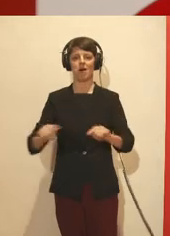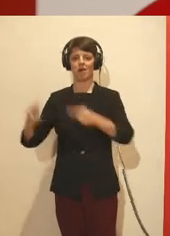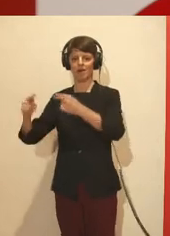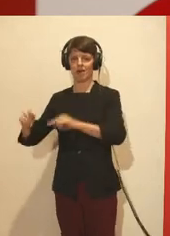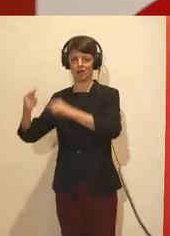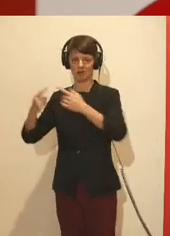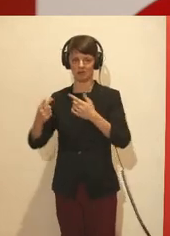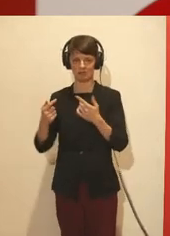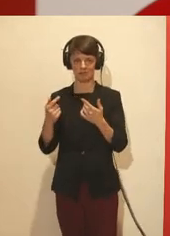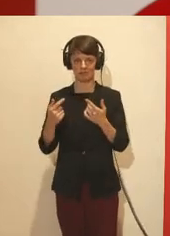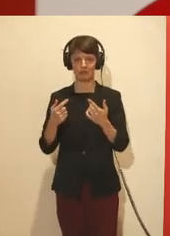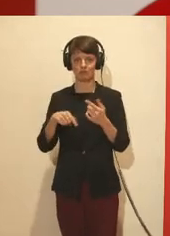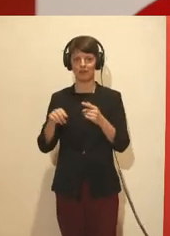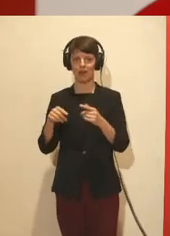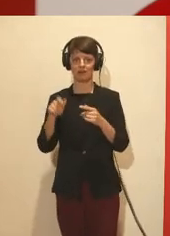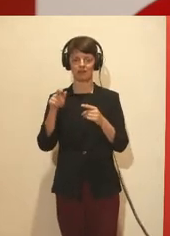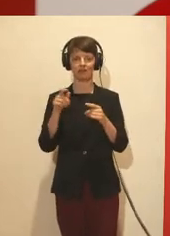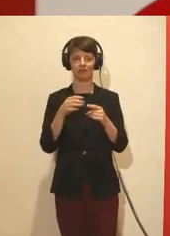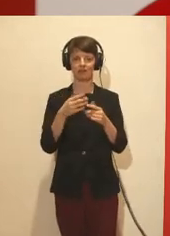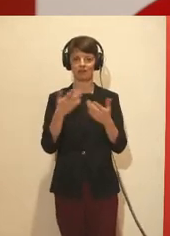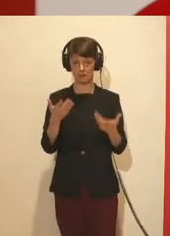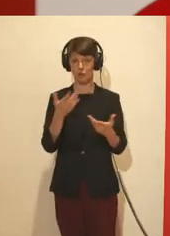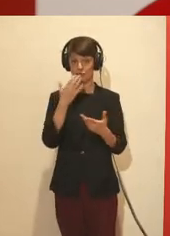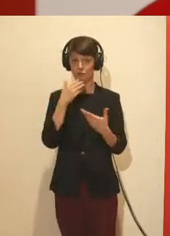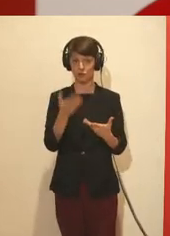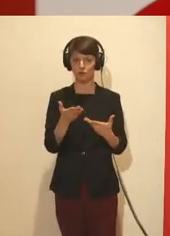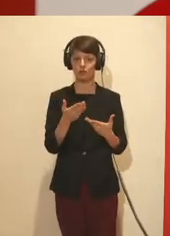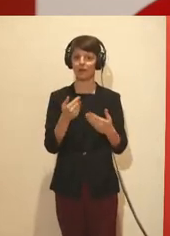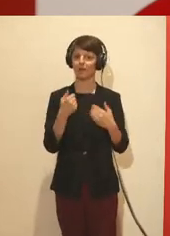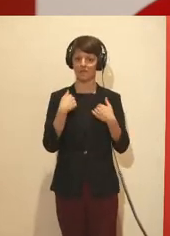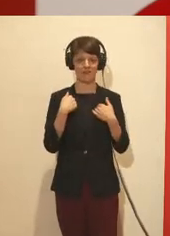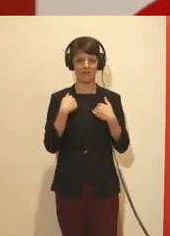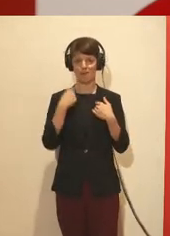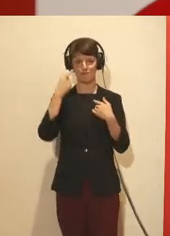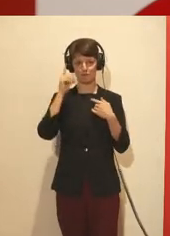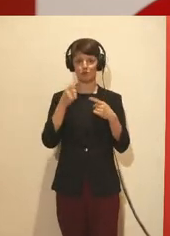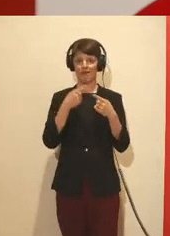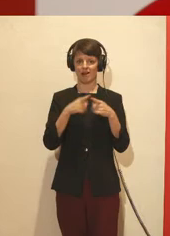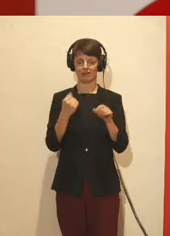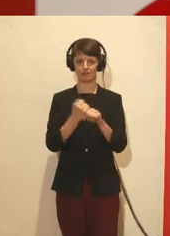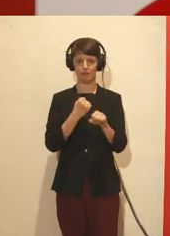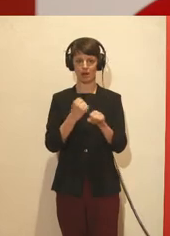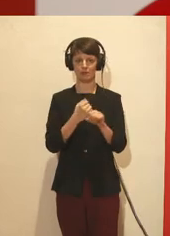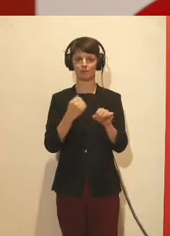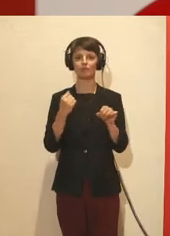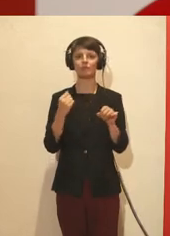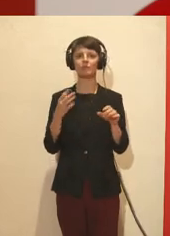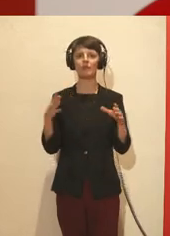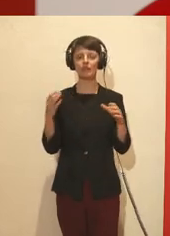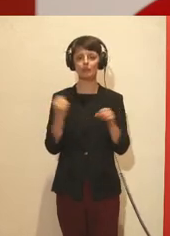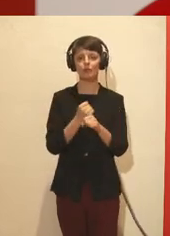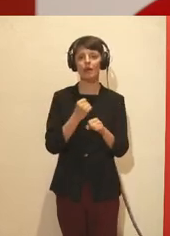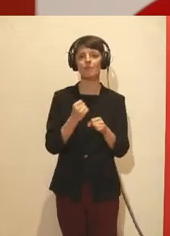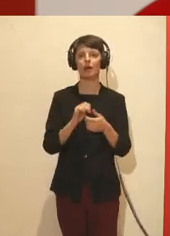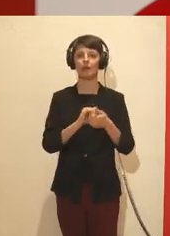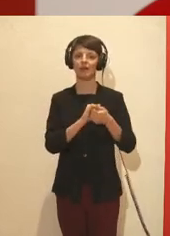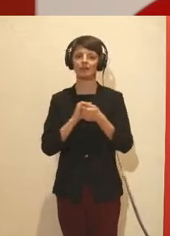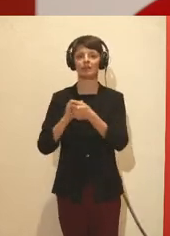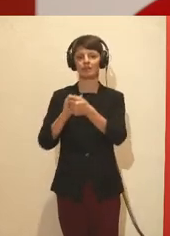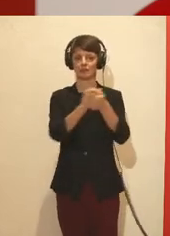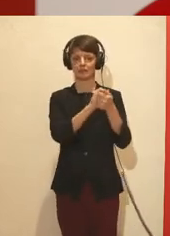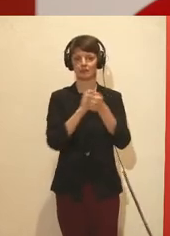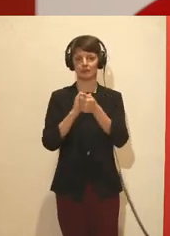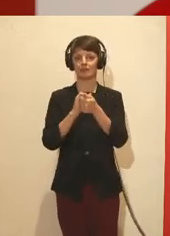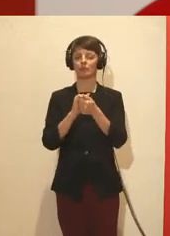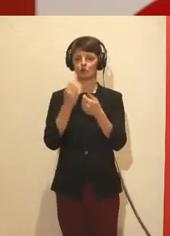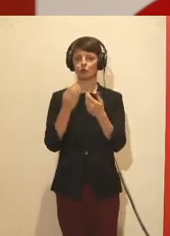zu machen und die fragestellung aufzugreifen wir sollten aber die zusammenarbeit und dem zusammenhalt als auflösung gewissermaßen